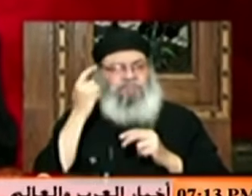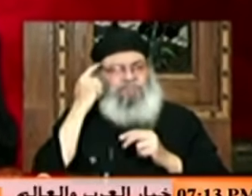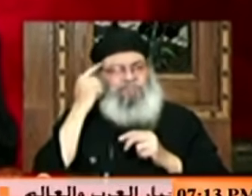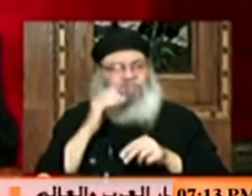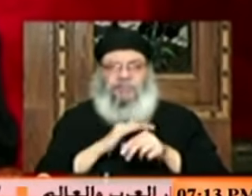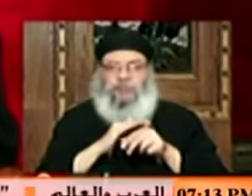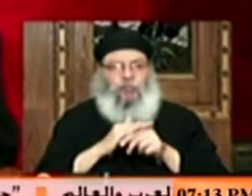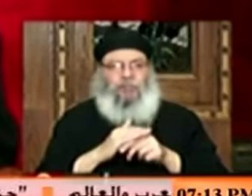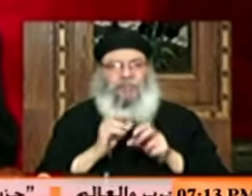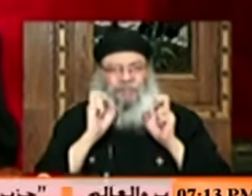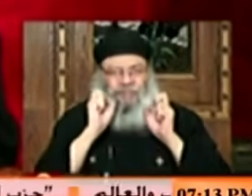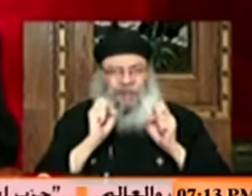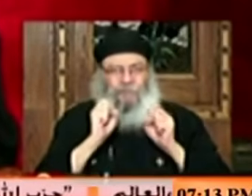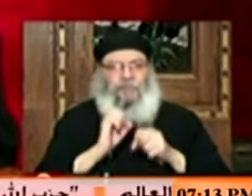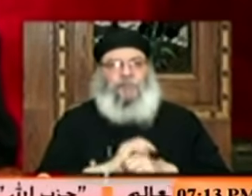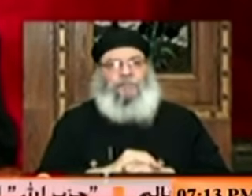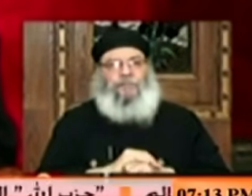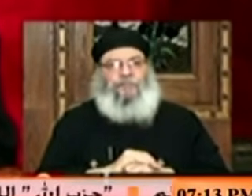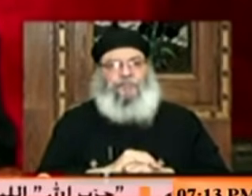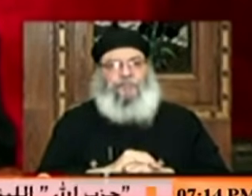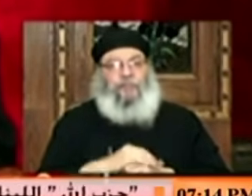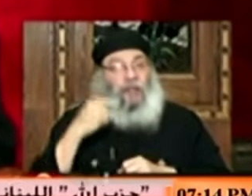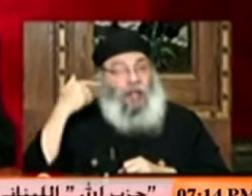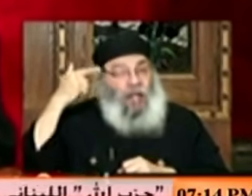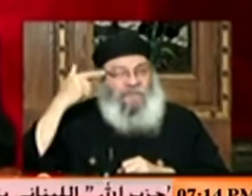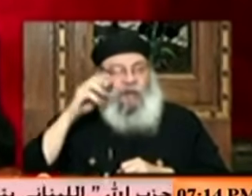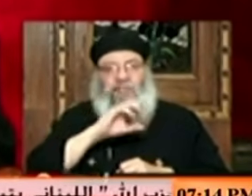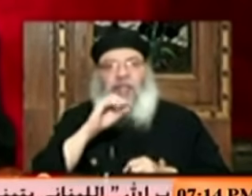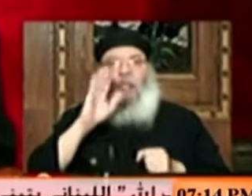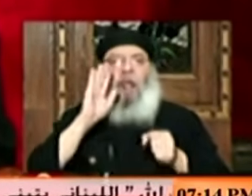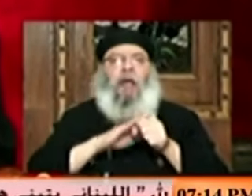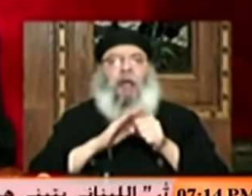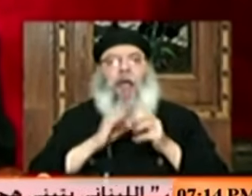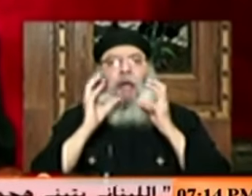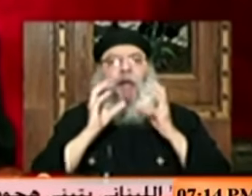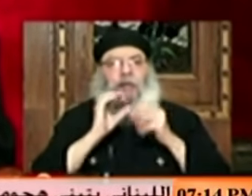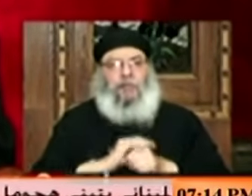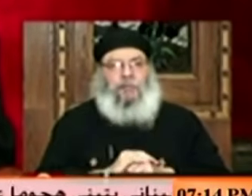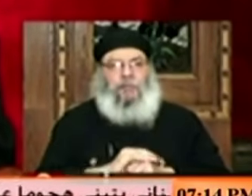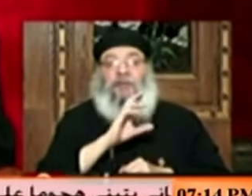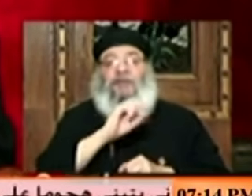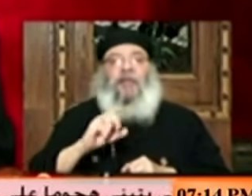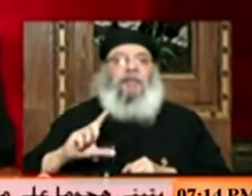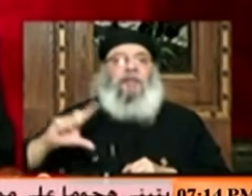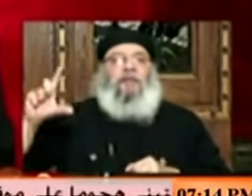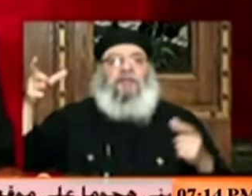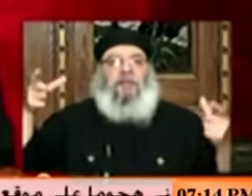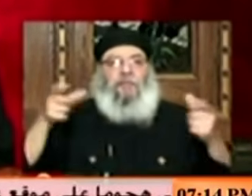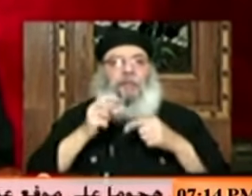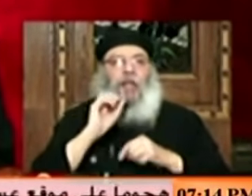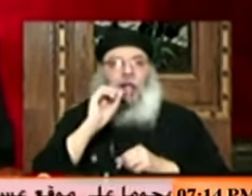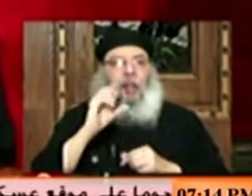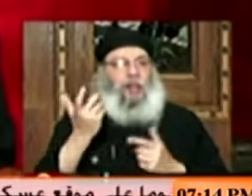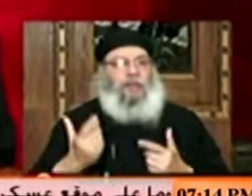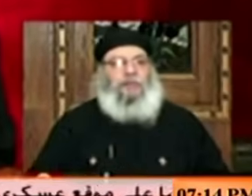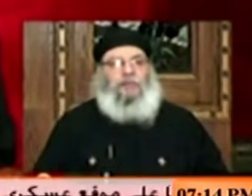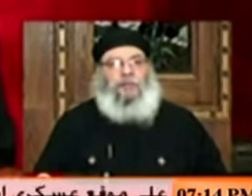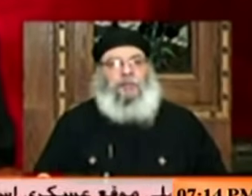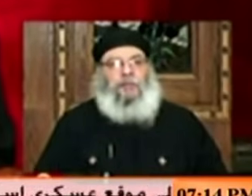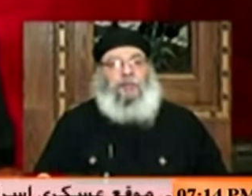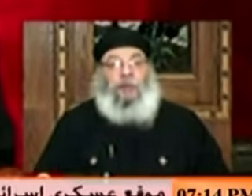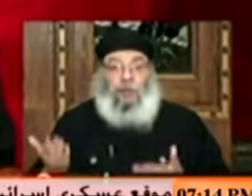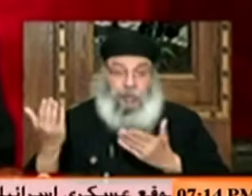جفت وافكارهم بقت صارت زي الحجر زي صاحبنا الرئيس المجمع ده اللي قال ايه